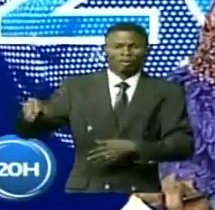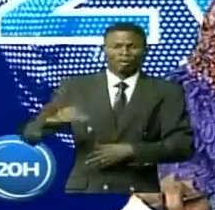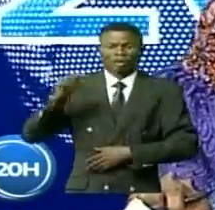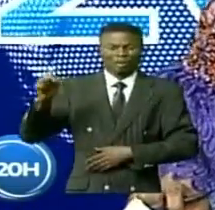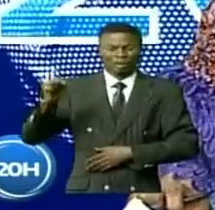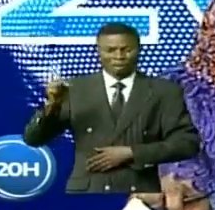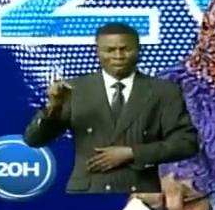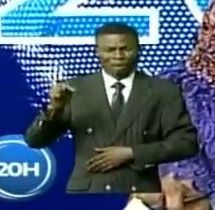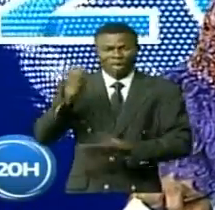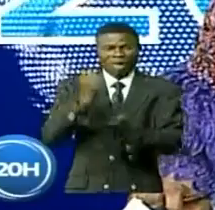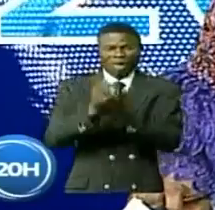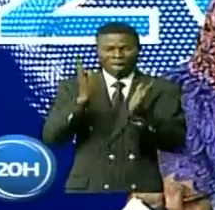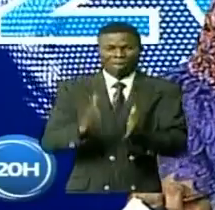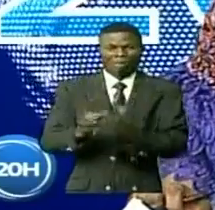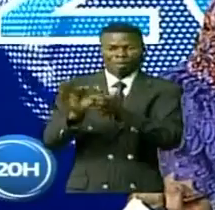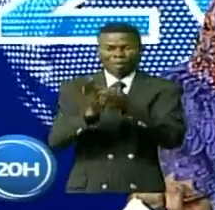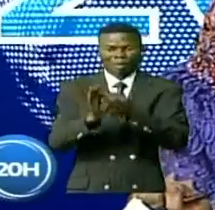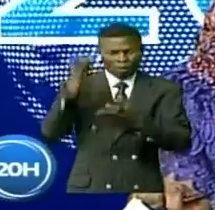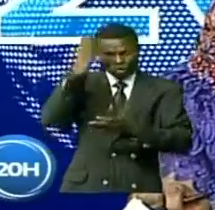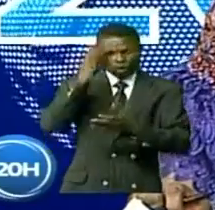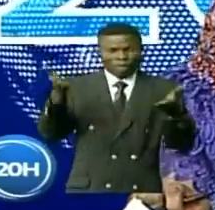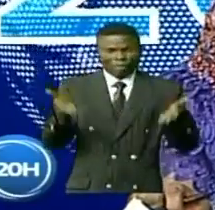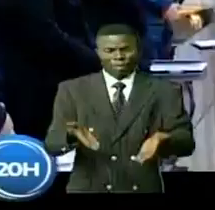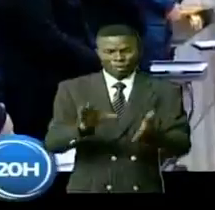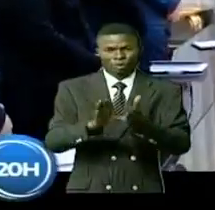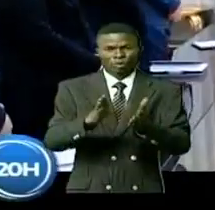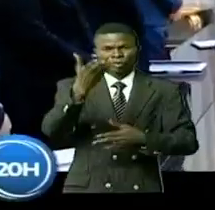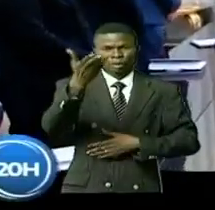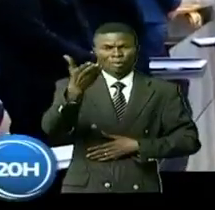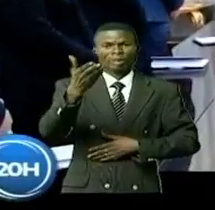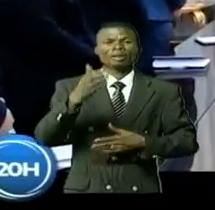Châtaignier, ambassadeur de l'Union européenne, Kibambe Somoïsa.